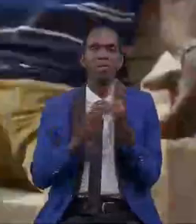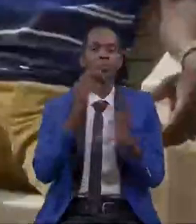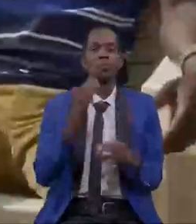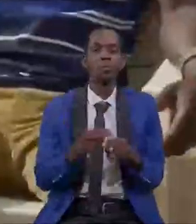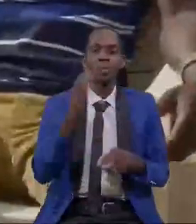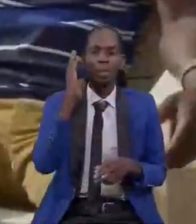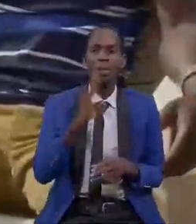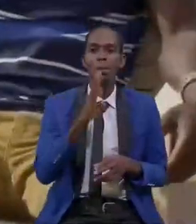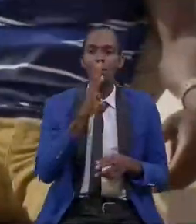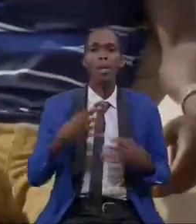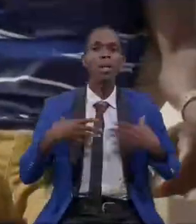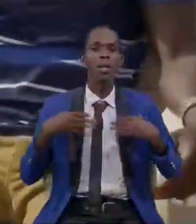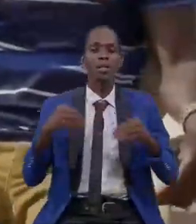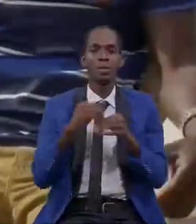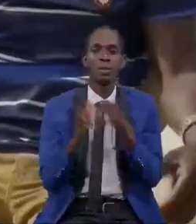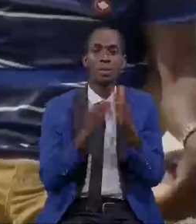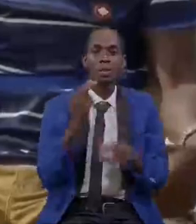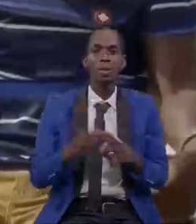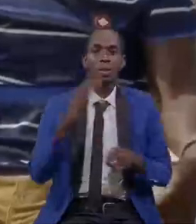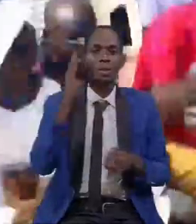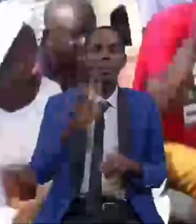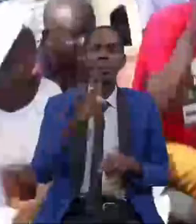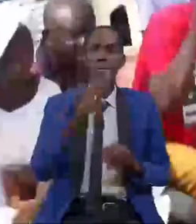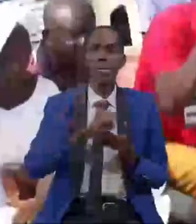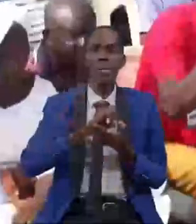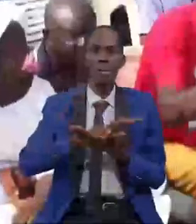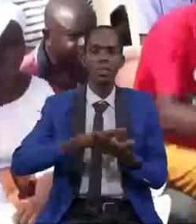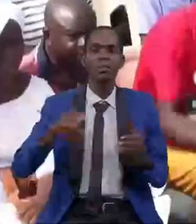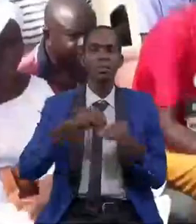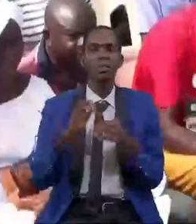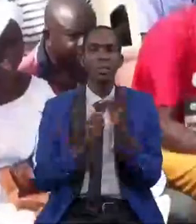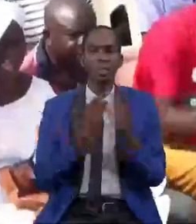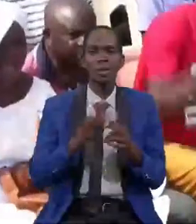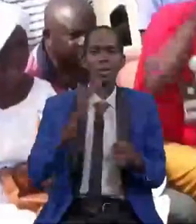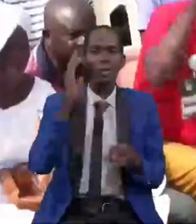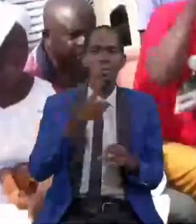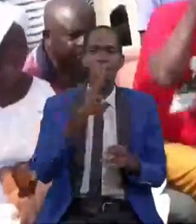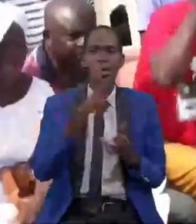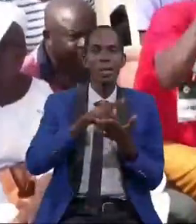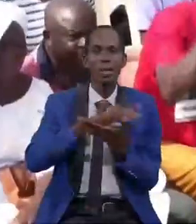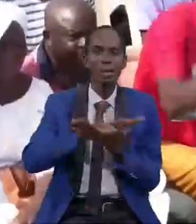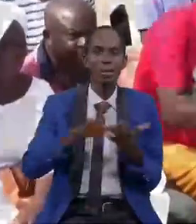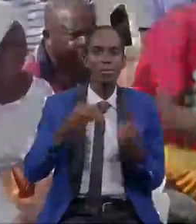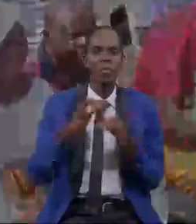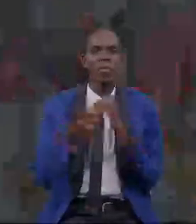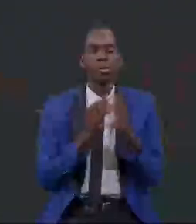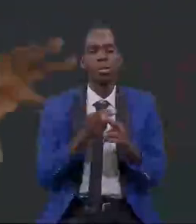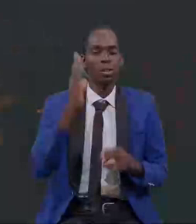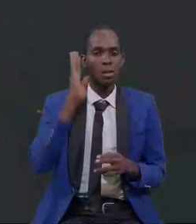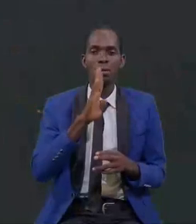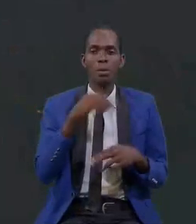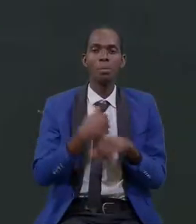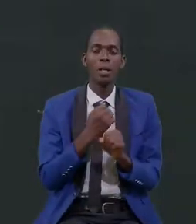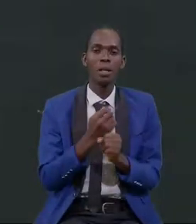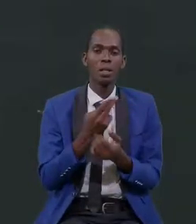Sera guéri, sera sanctifié, sera purifié, sera rendu